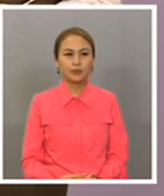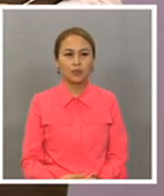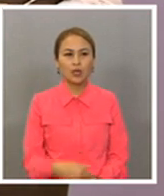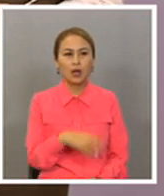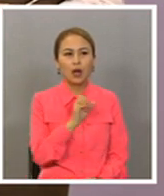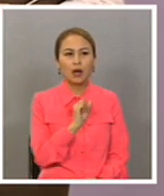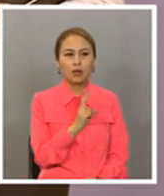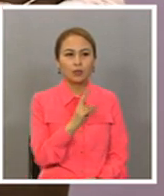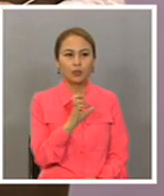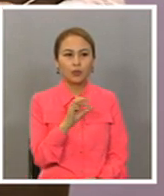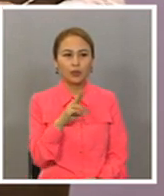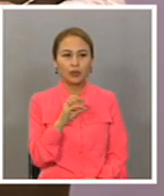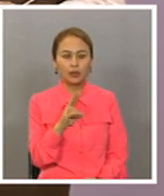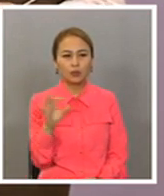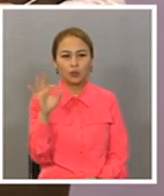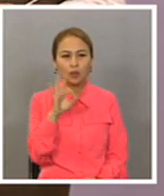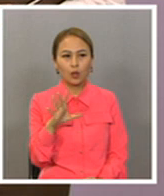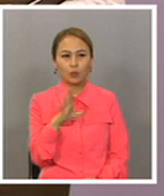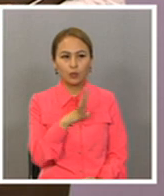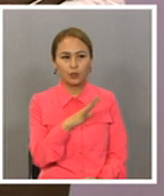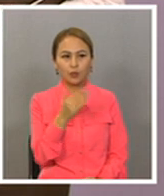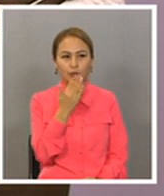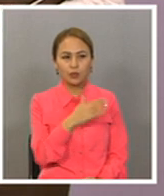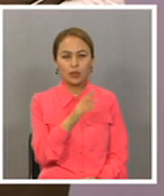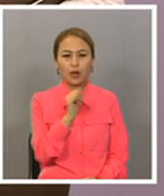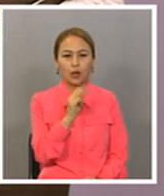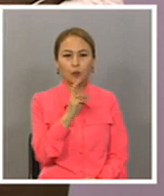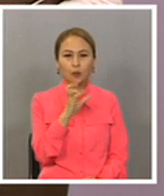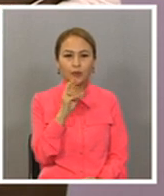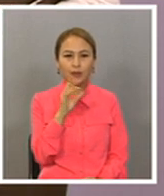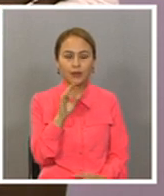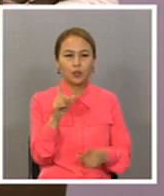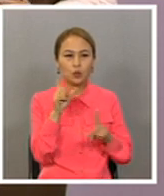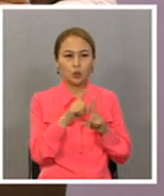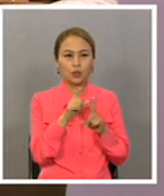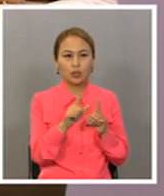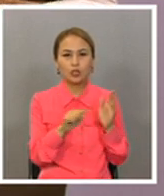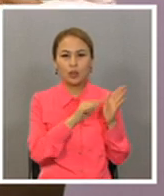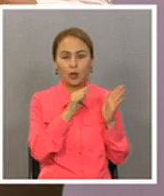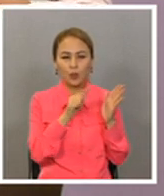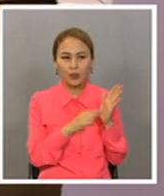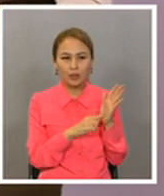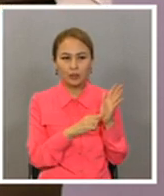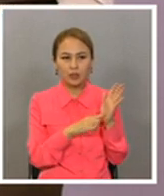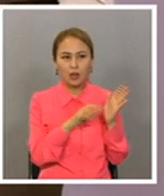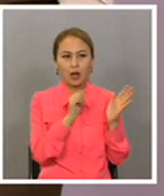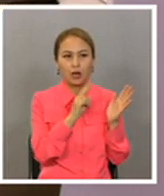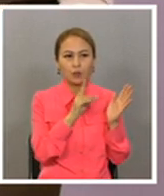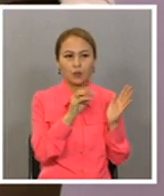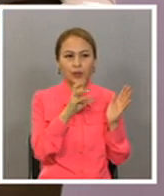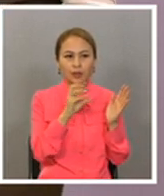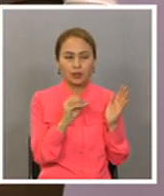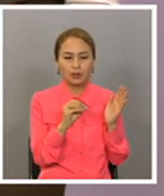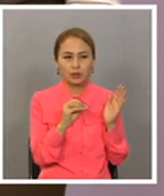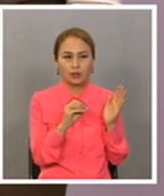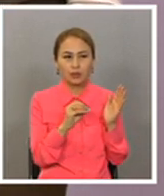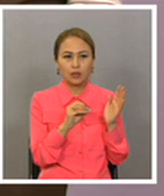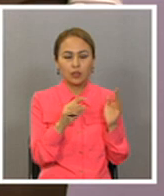Akböken turalı boldı. Endi osı akböken sözüne sırak koyamız. Akböken